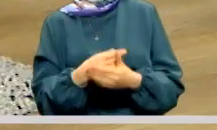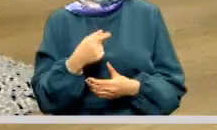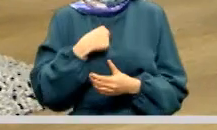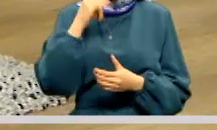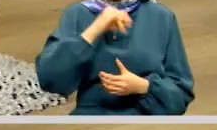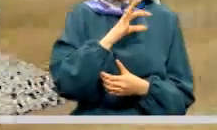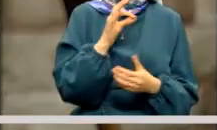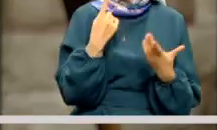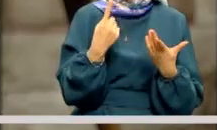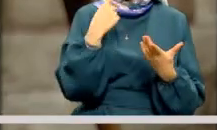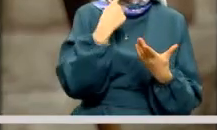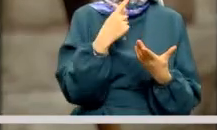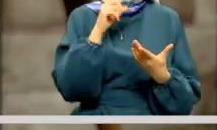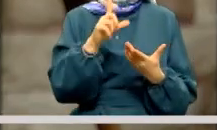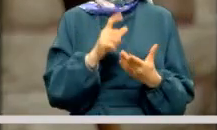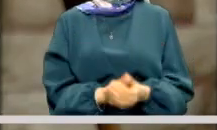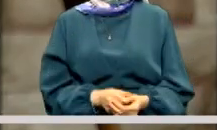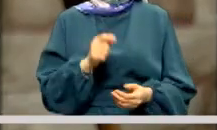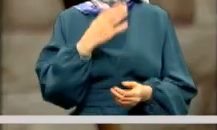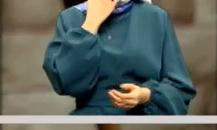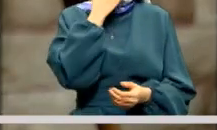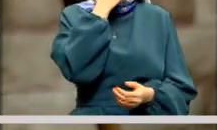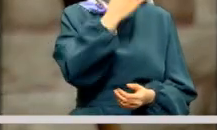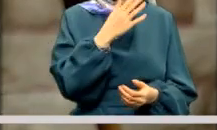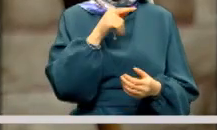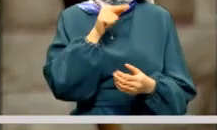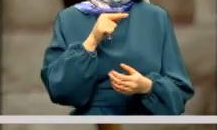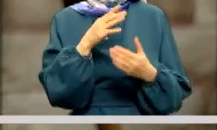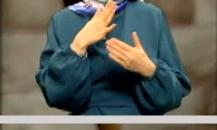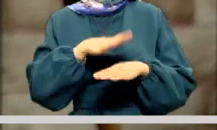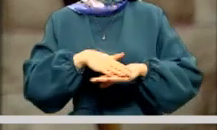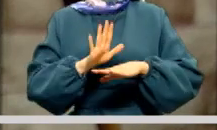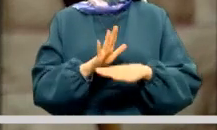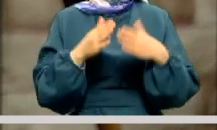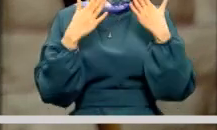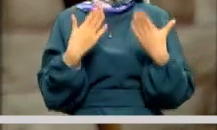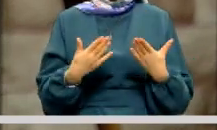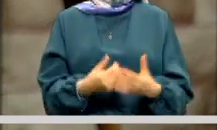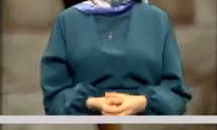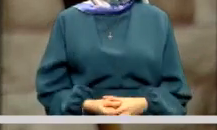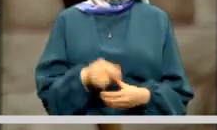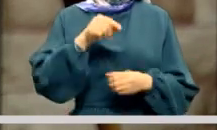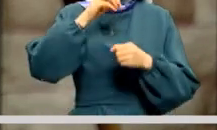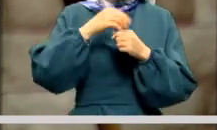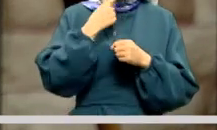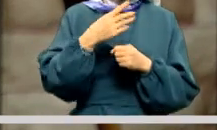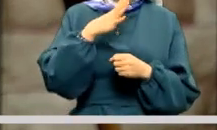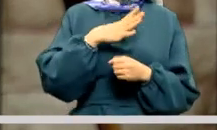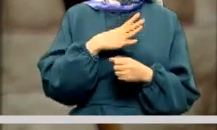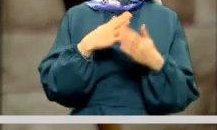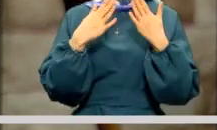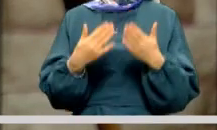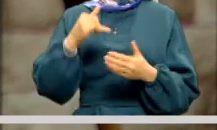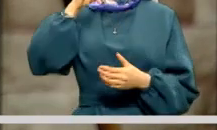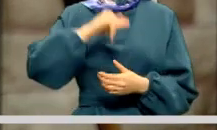diyebilmeliyiz burada olur ki bir gurur meselesi yapılmaz ancak şunun için söylüyoruz Evet haklılığını